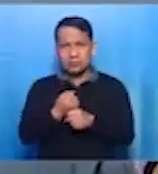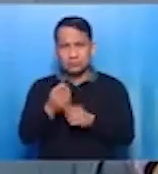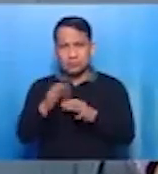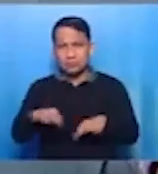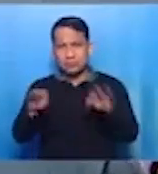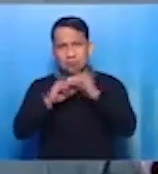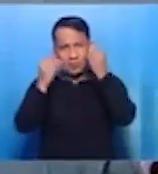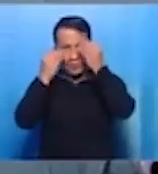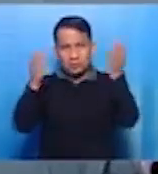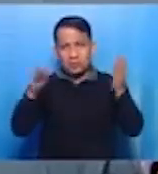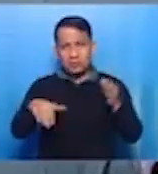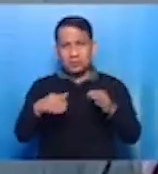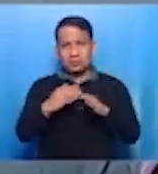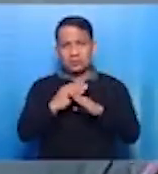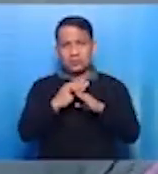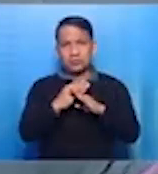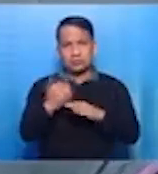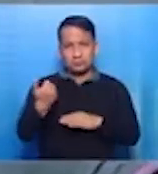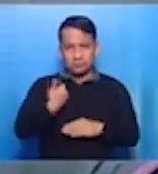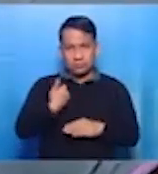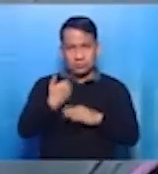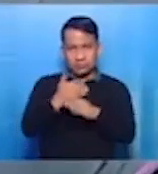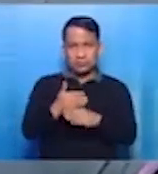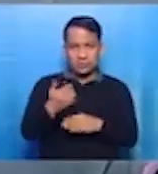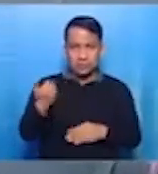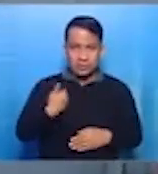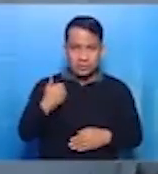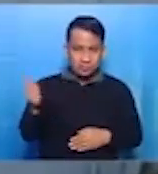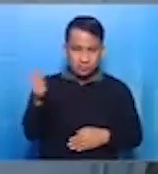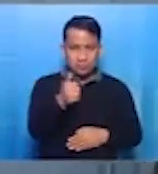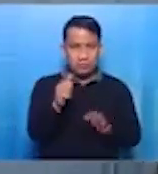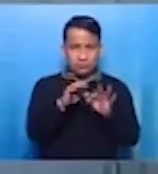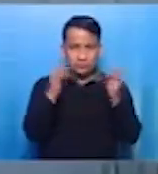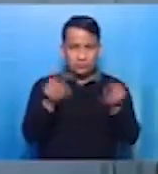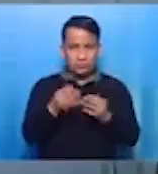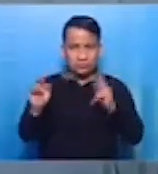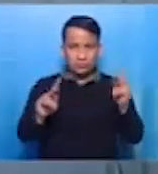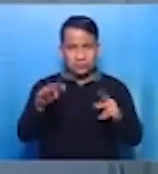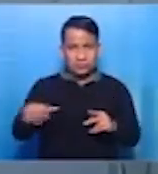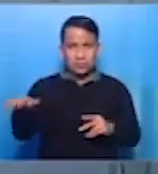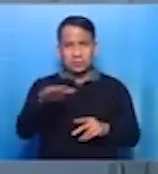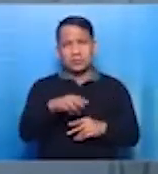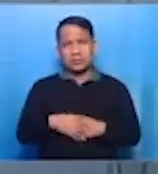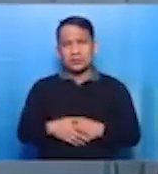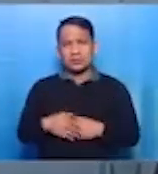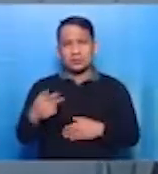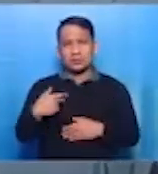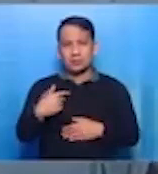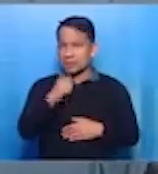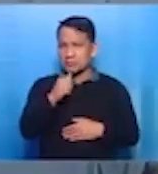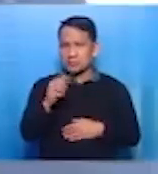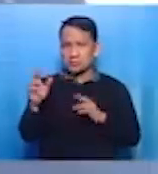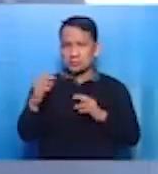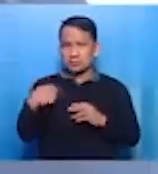nating gawin para protektahan ang ating sarili at ang ating mga mahal sa buhay at ang tao sa paligid natin. I think